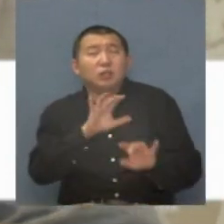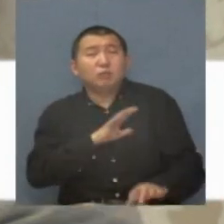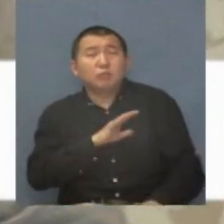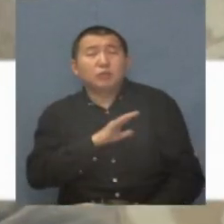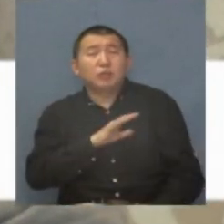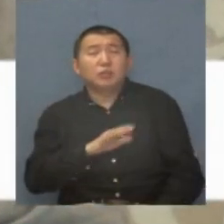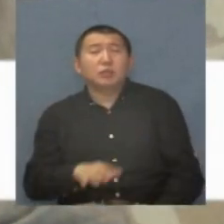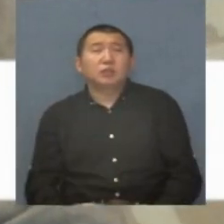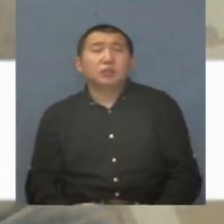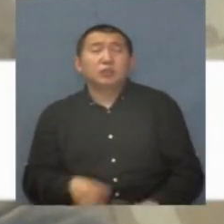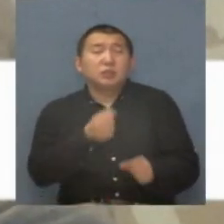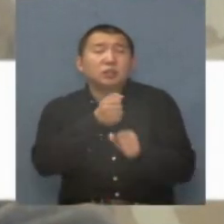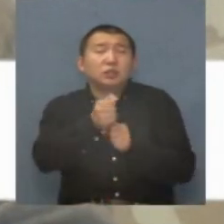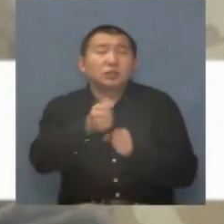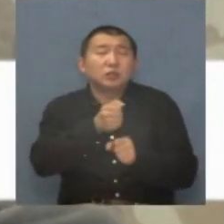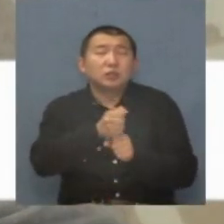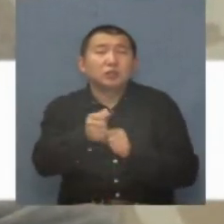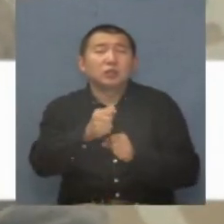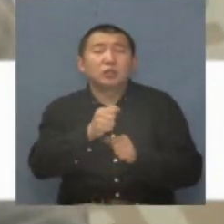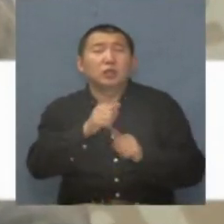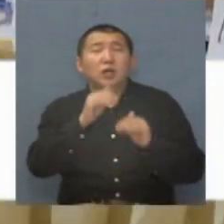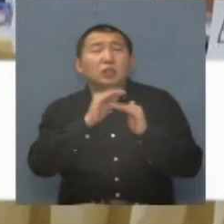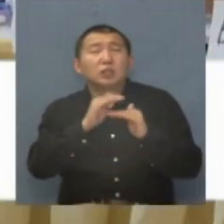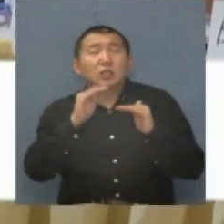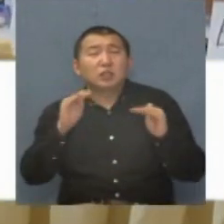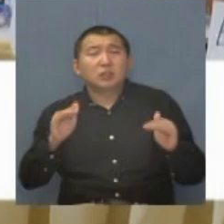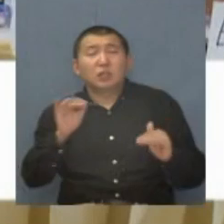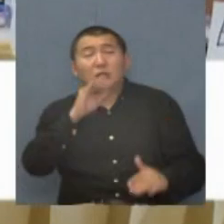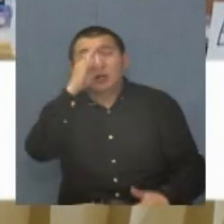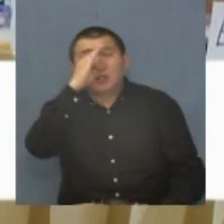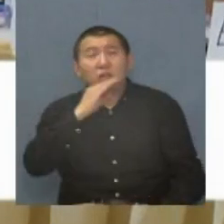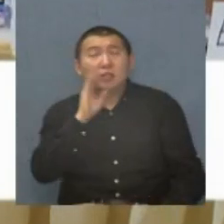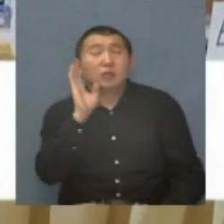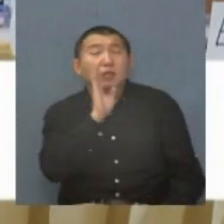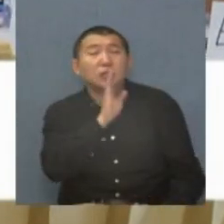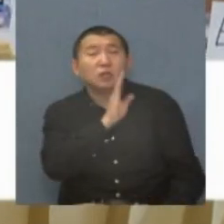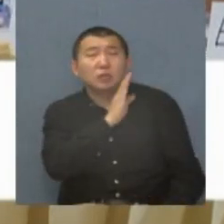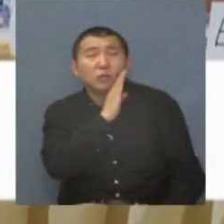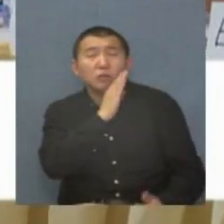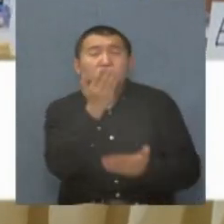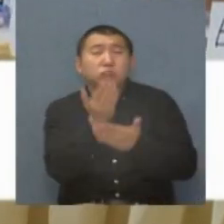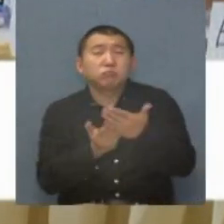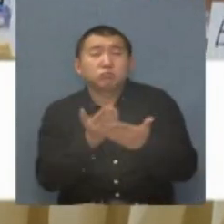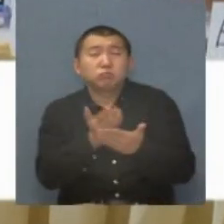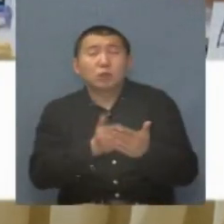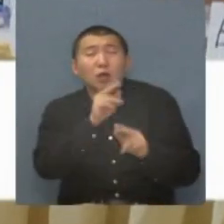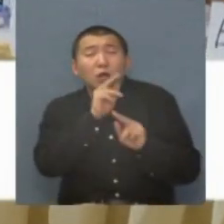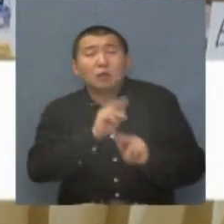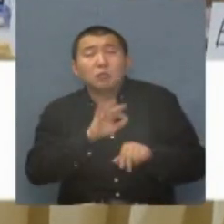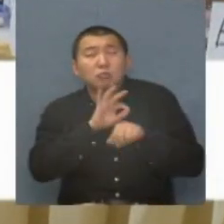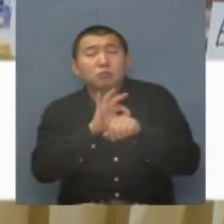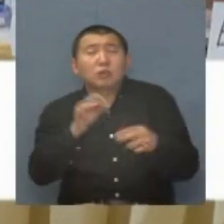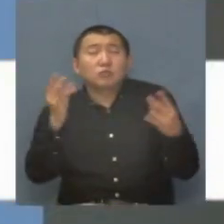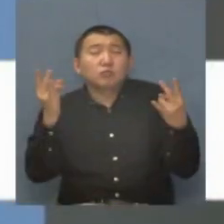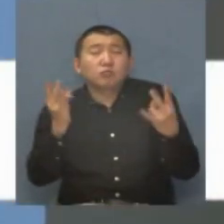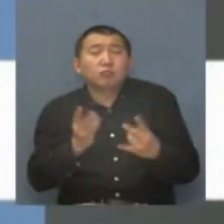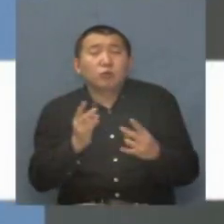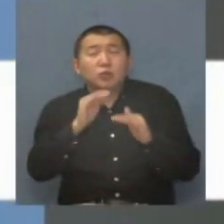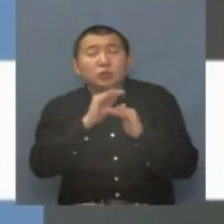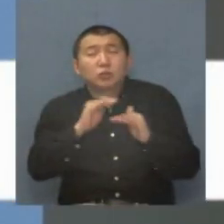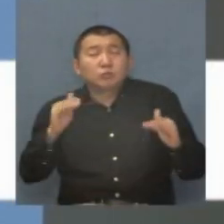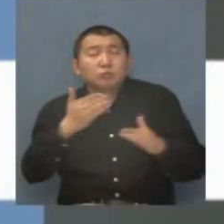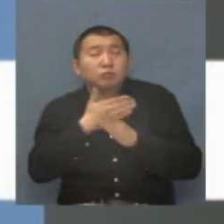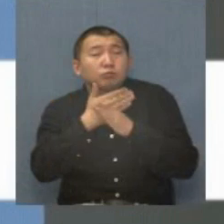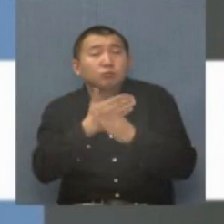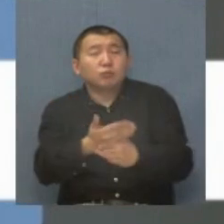психологиялық зорлық-зомбылыққа қарсы балалармен және ата-аналармен профилактикалық жұмыстар жүргізу қажеттігіне тоқталды. Балаларға көмек көрсету